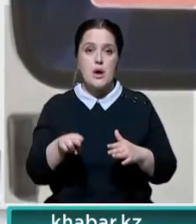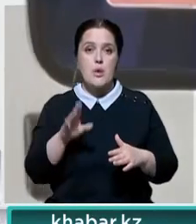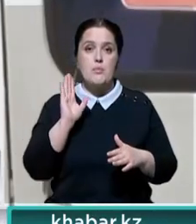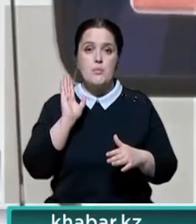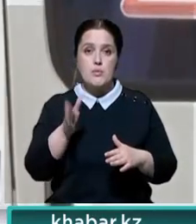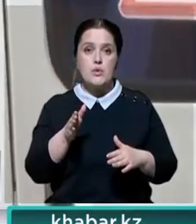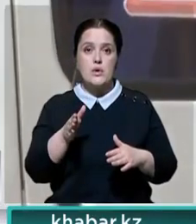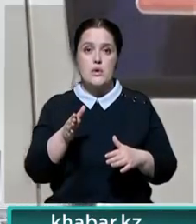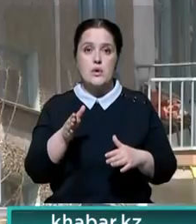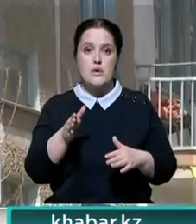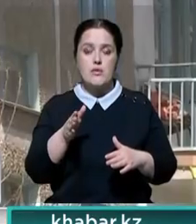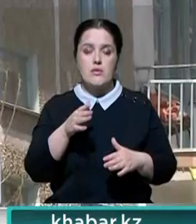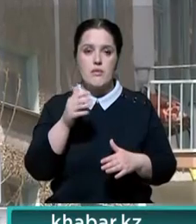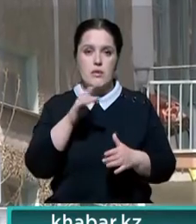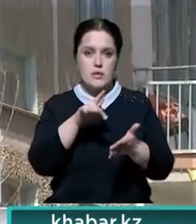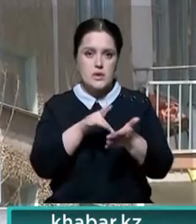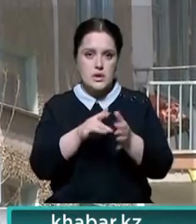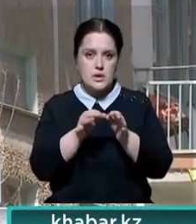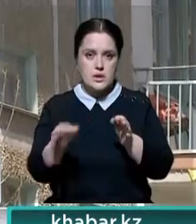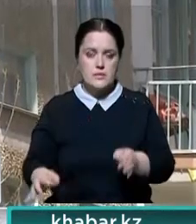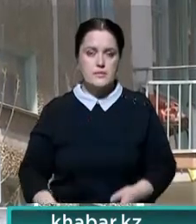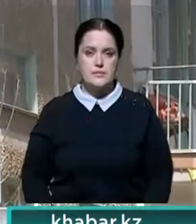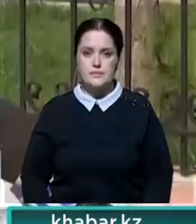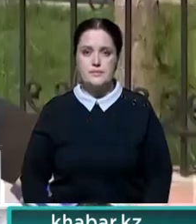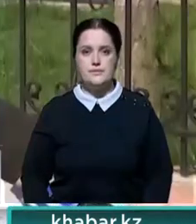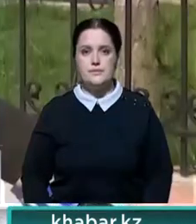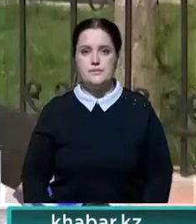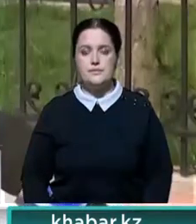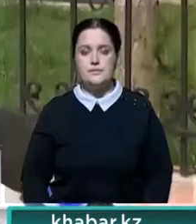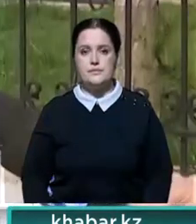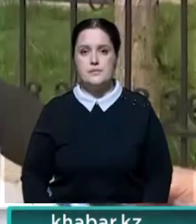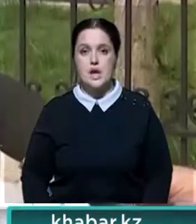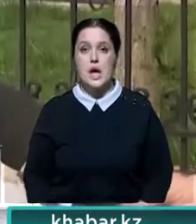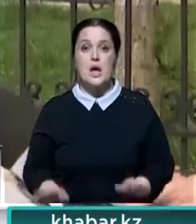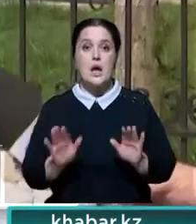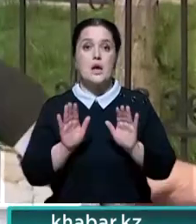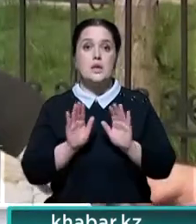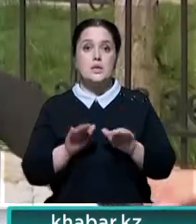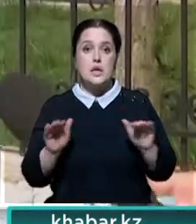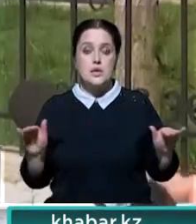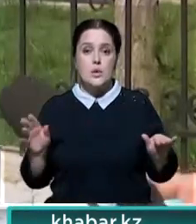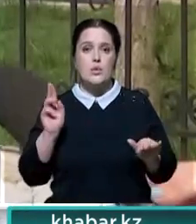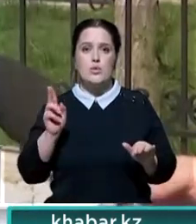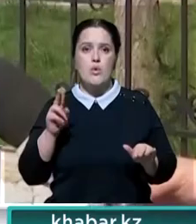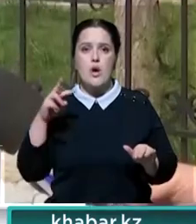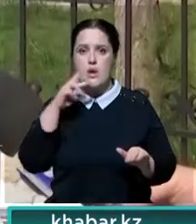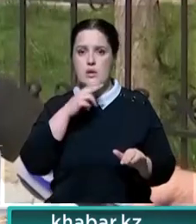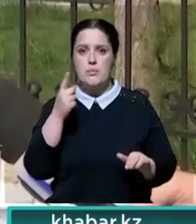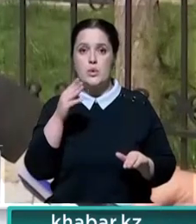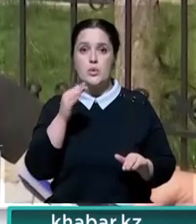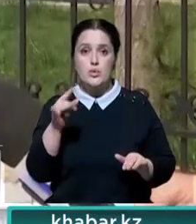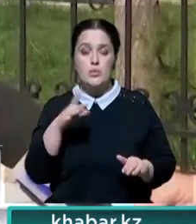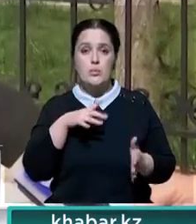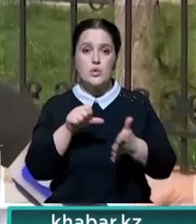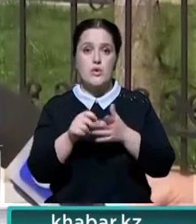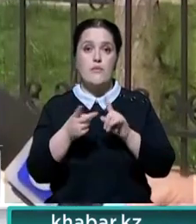апрель, проведут и вовсе в регионах. Дети, которые отравились, они участвовали в первом туре олимпиады.